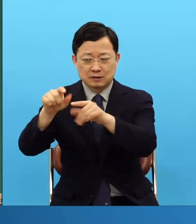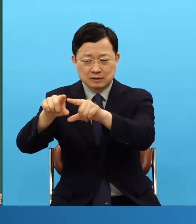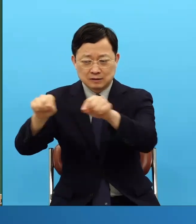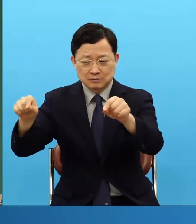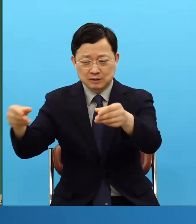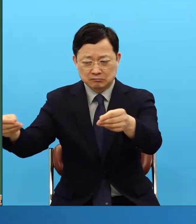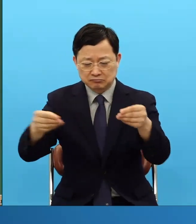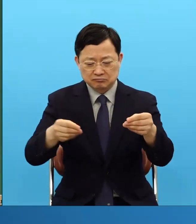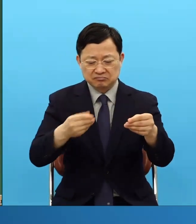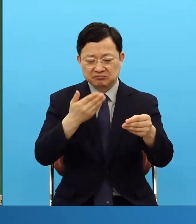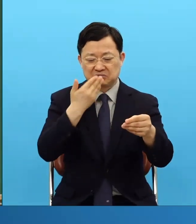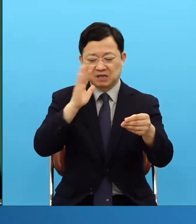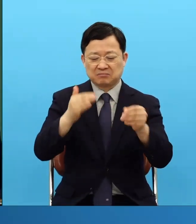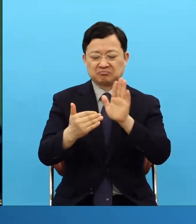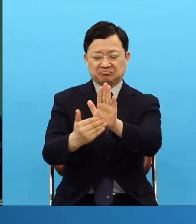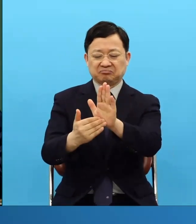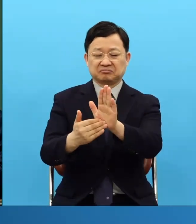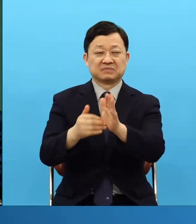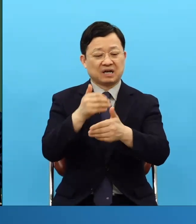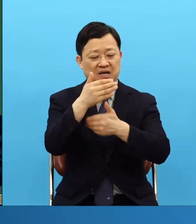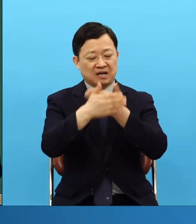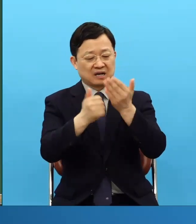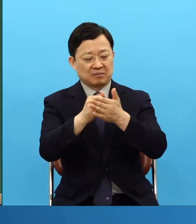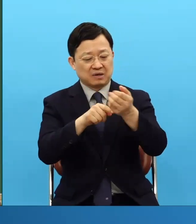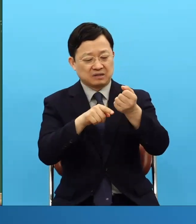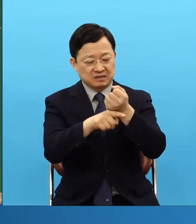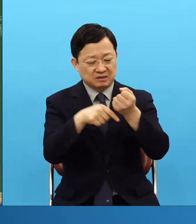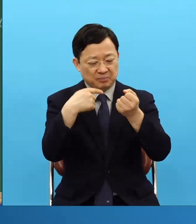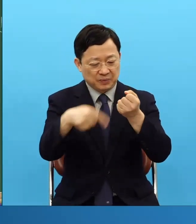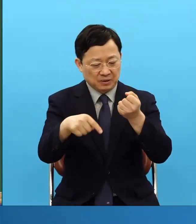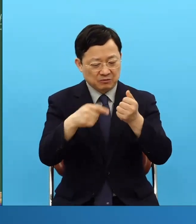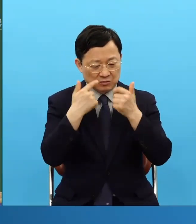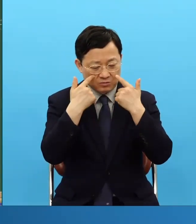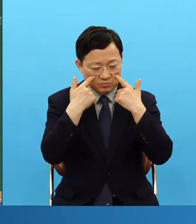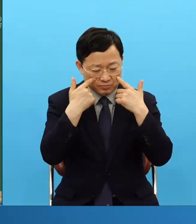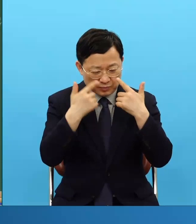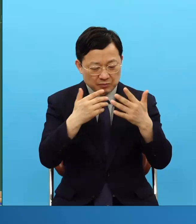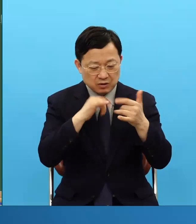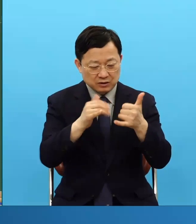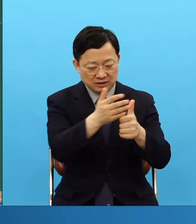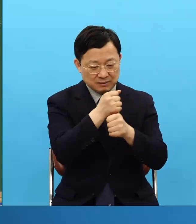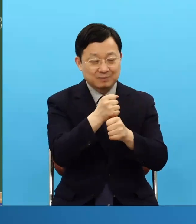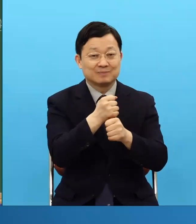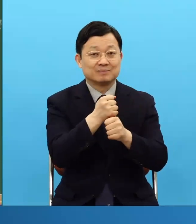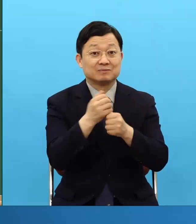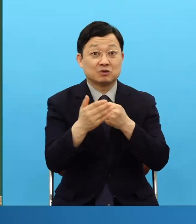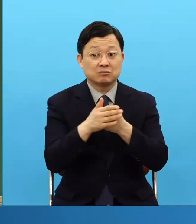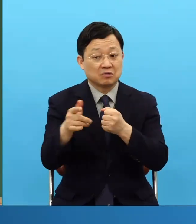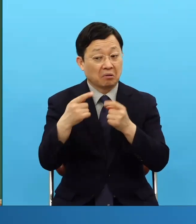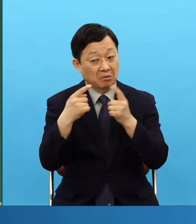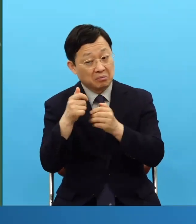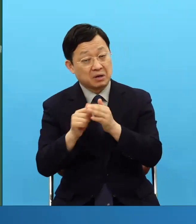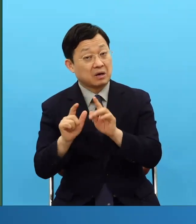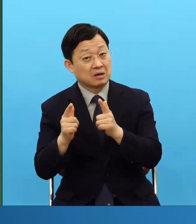이 뜻을 정했죠. He resolved in his heart to show the proof of God in Babylon and not to eat the food given to idols.